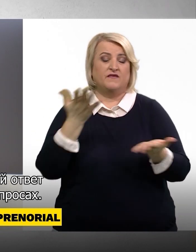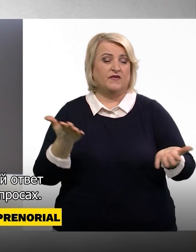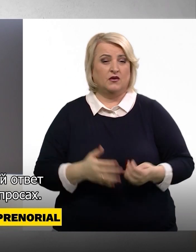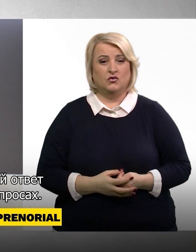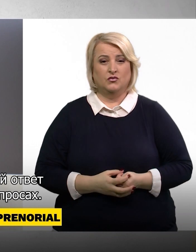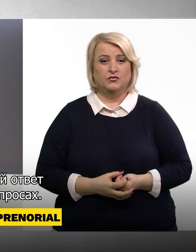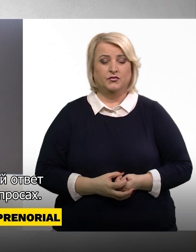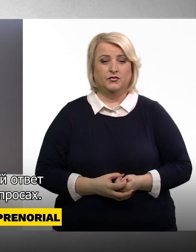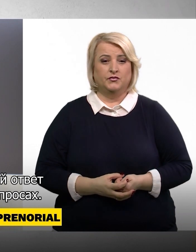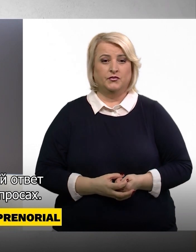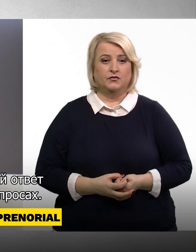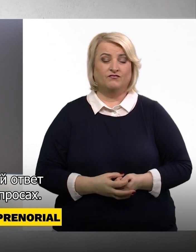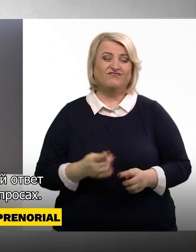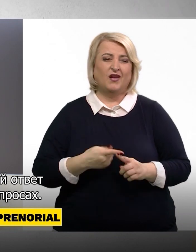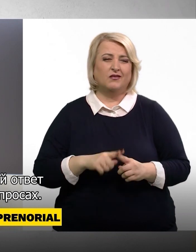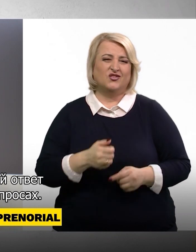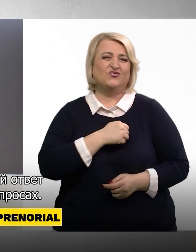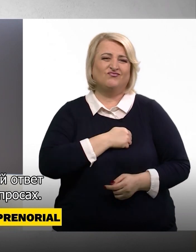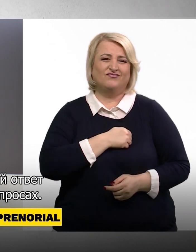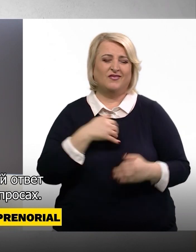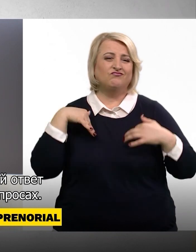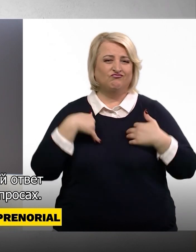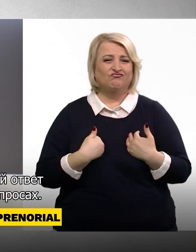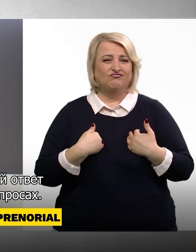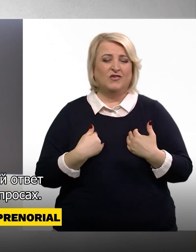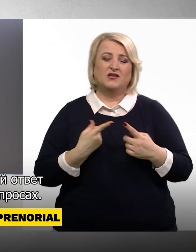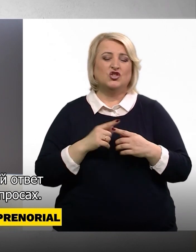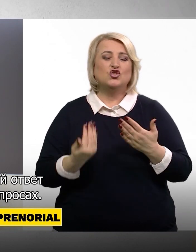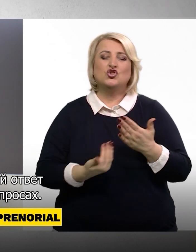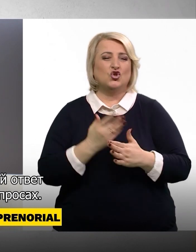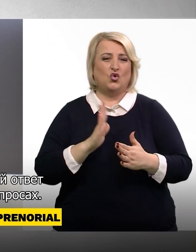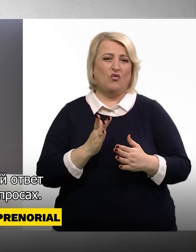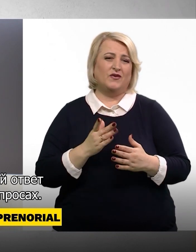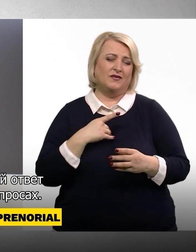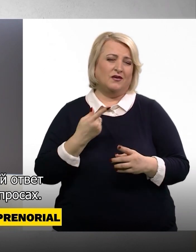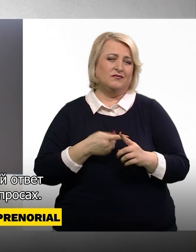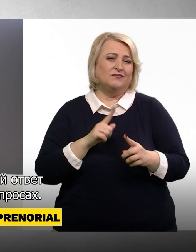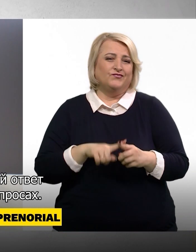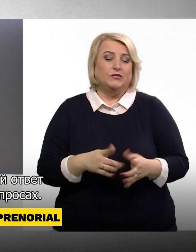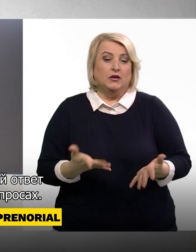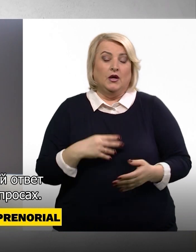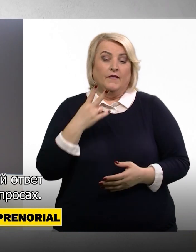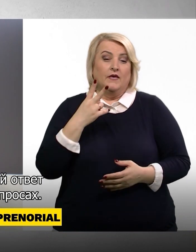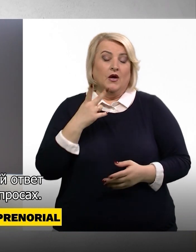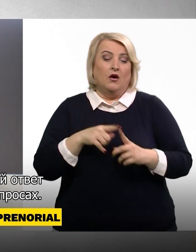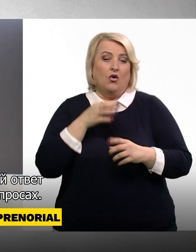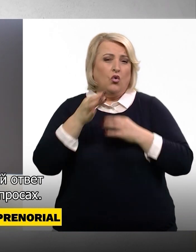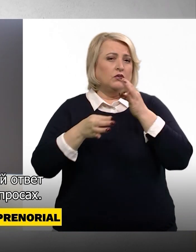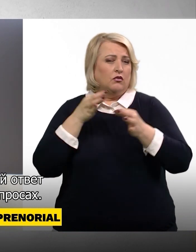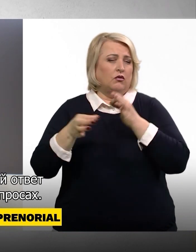în Republica Moldova, aici acasă. Asta nu este ceva nou, asta deci așa axiomatic, îl vedeam ca un răspuns în